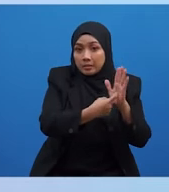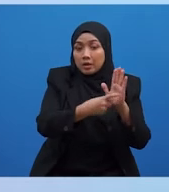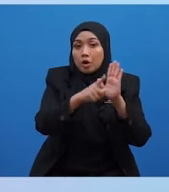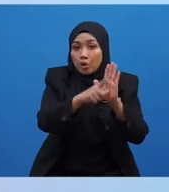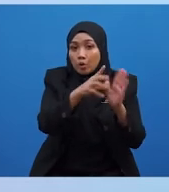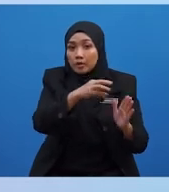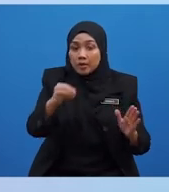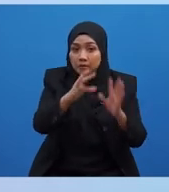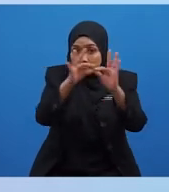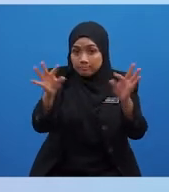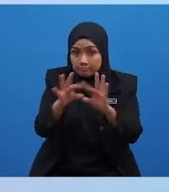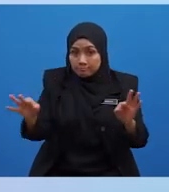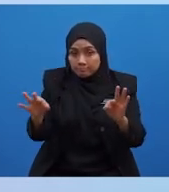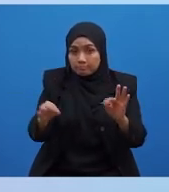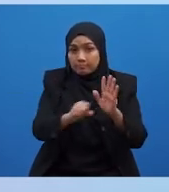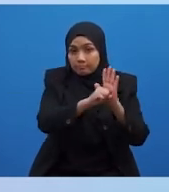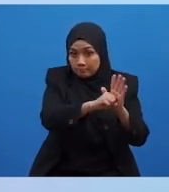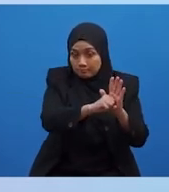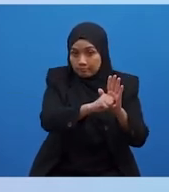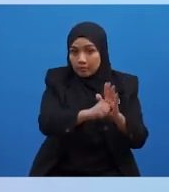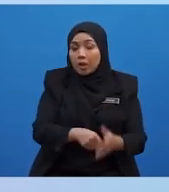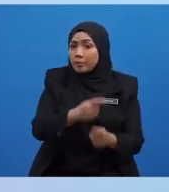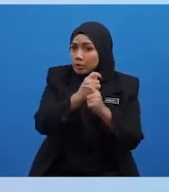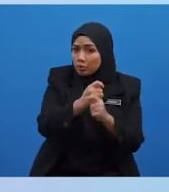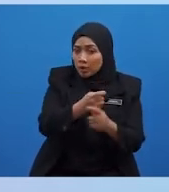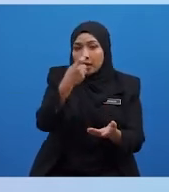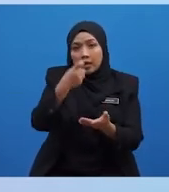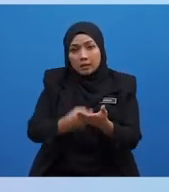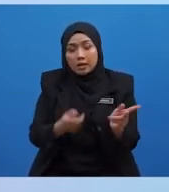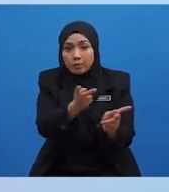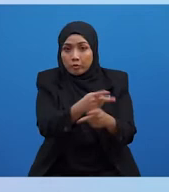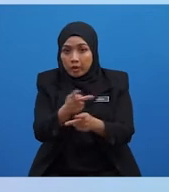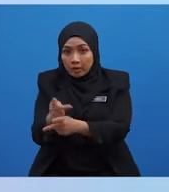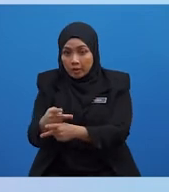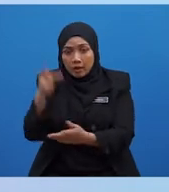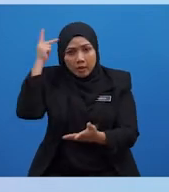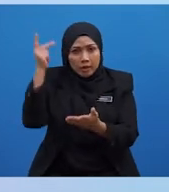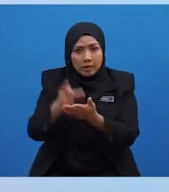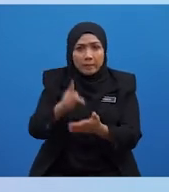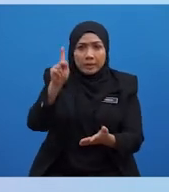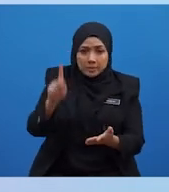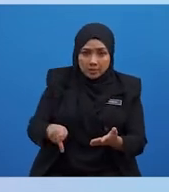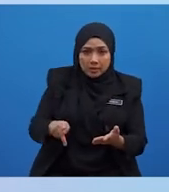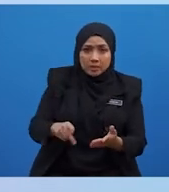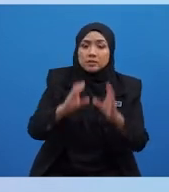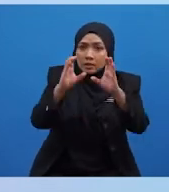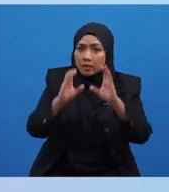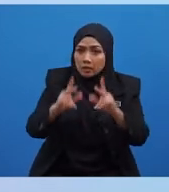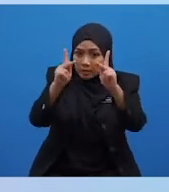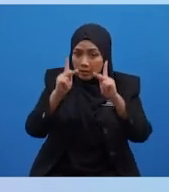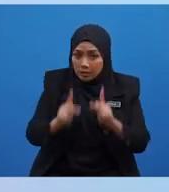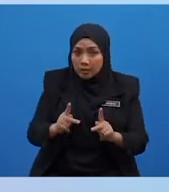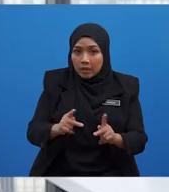harga dan gambar produk. Ya, betul. Bagus, murid-murid.